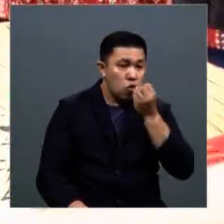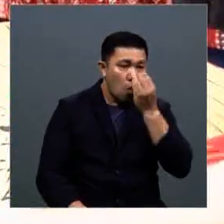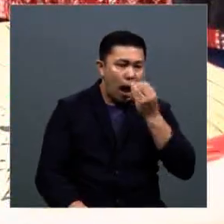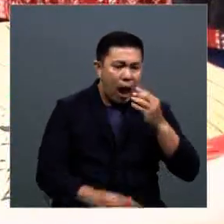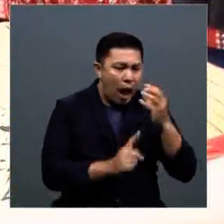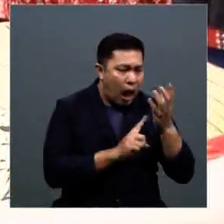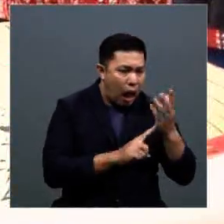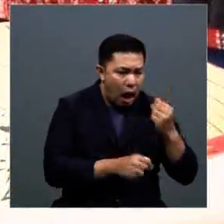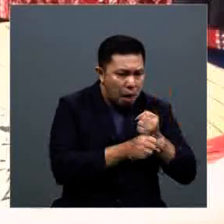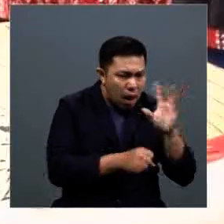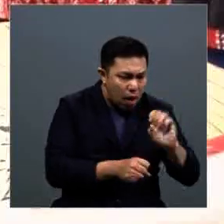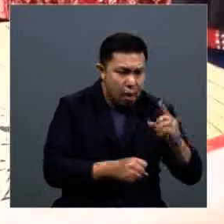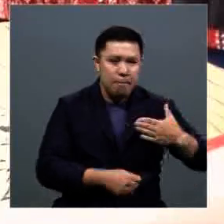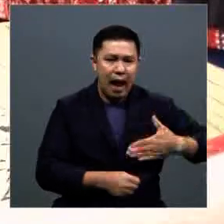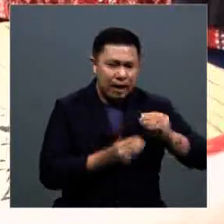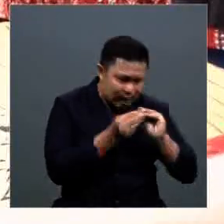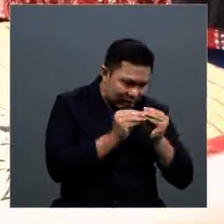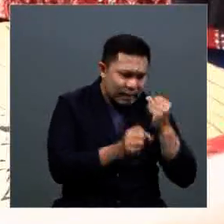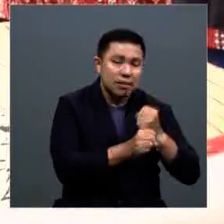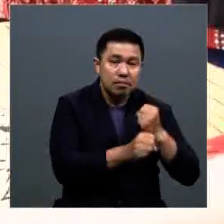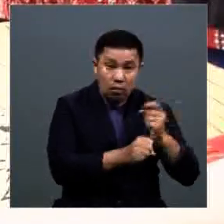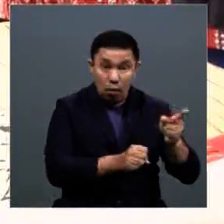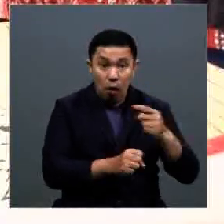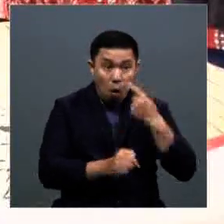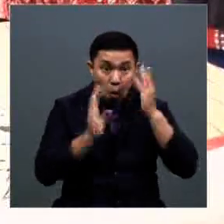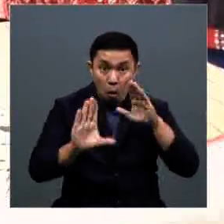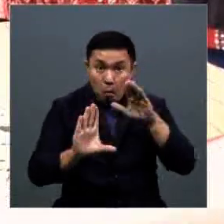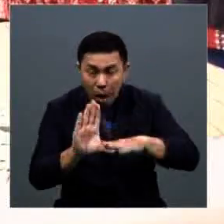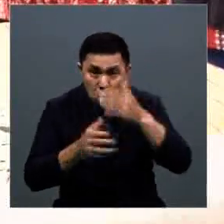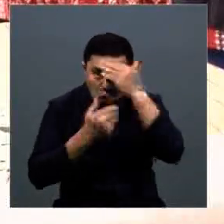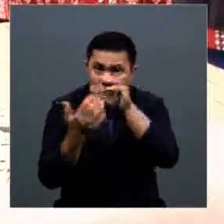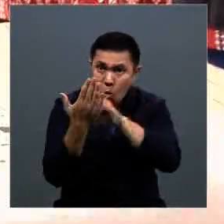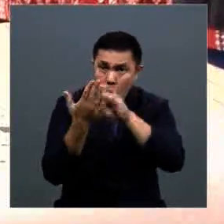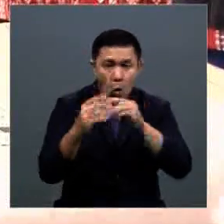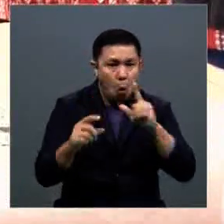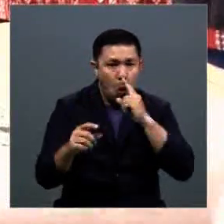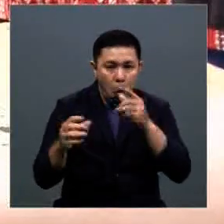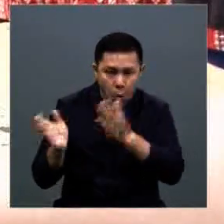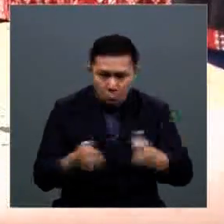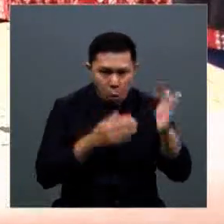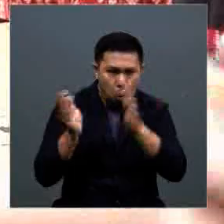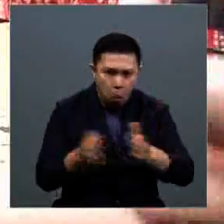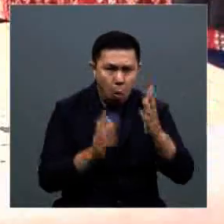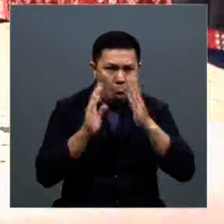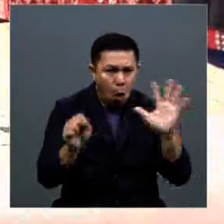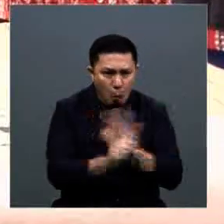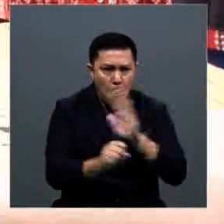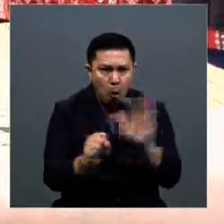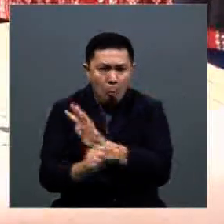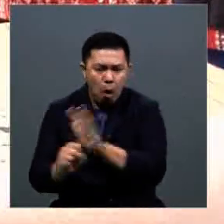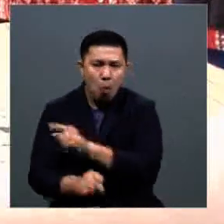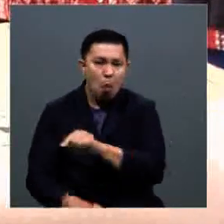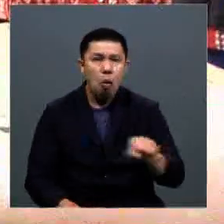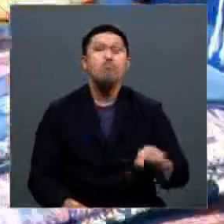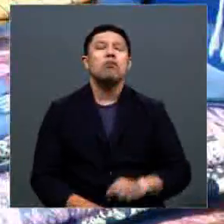ช่นเดียวกันที่สำคัญก็คือมีผู้มาลงทะเบียนเนี่ยเข้ารับการอบรมเต็มทุกรอบนะคุณผู้ชม นอกจากนี้นะครับทีมข่